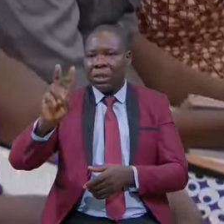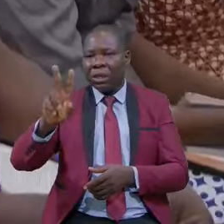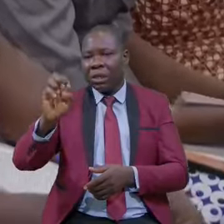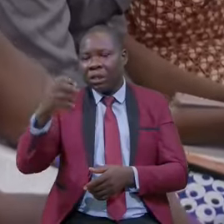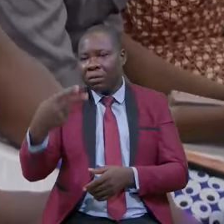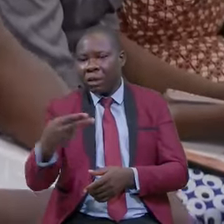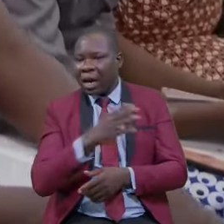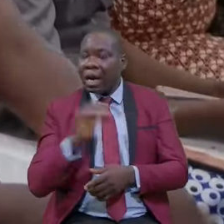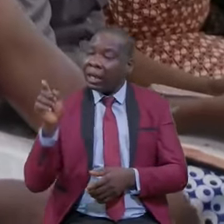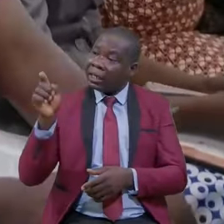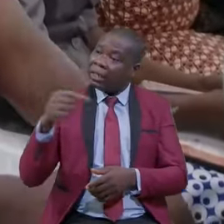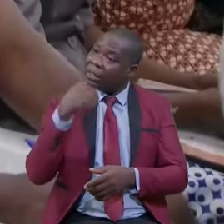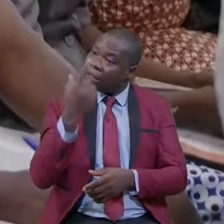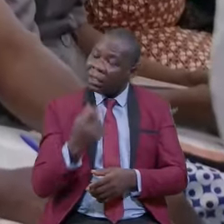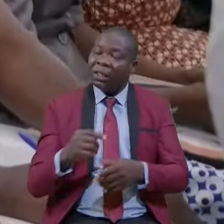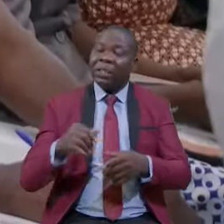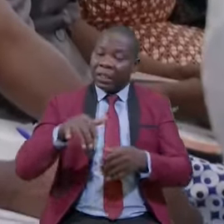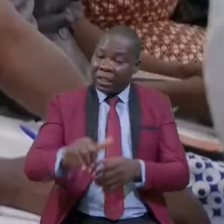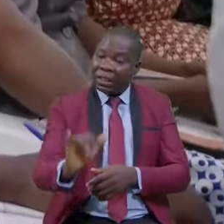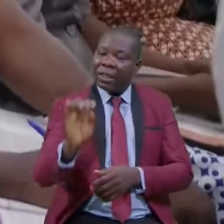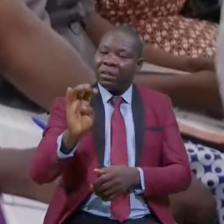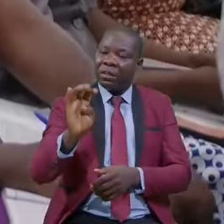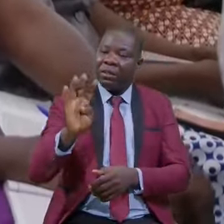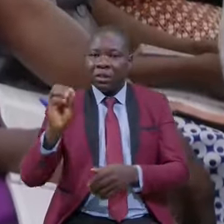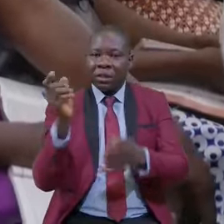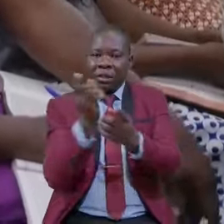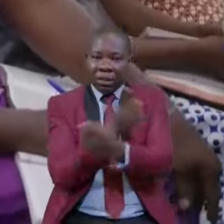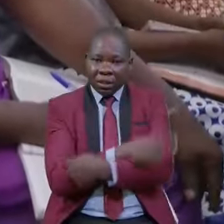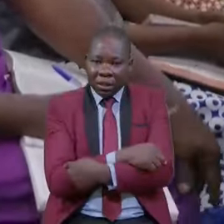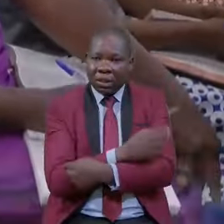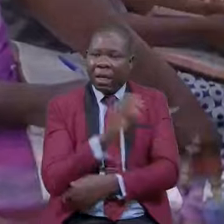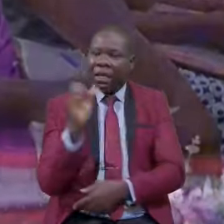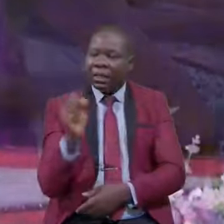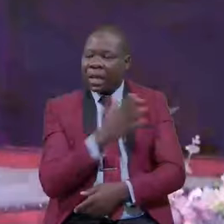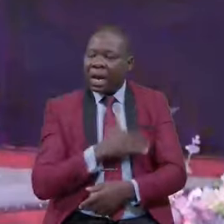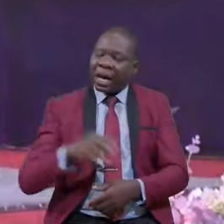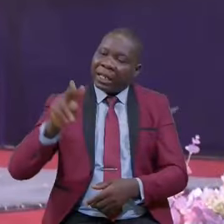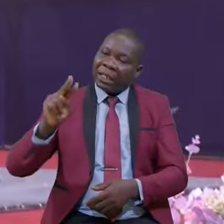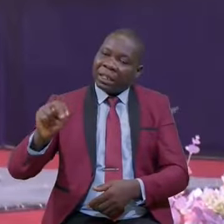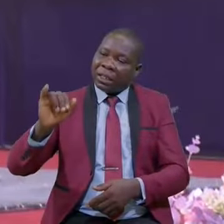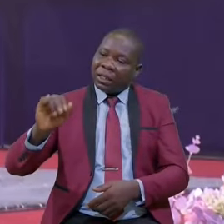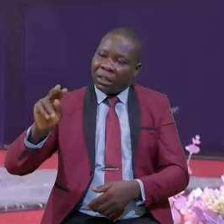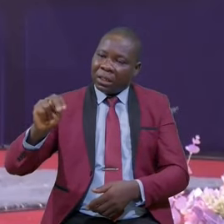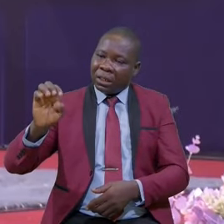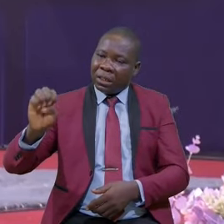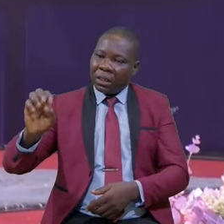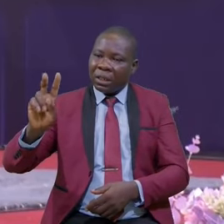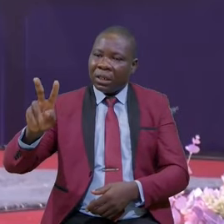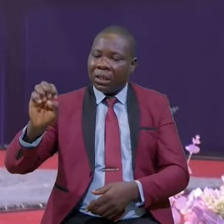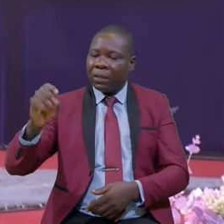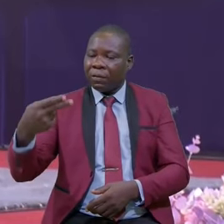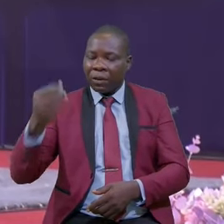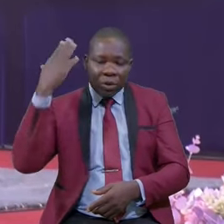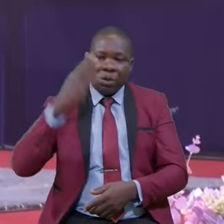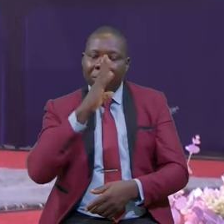sera détruite. I know the wickedness of these people. That's je connais why la méchanceté de ces gens. C'est pourquoi j'ai fui pour ne pas obéir